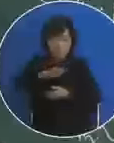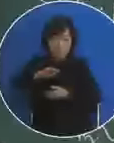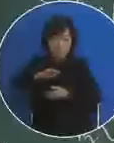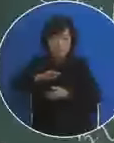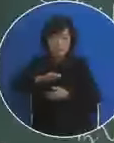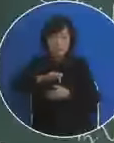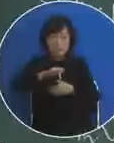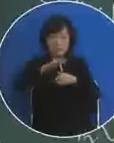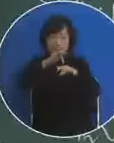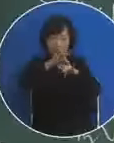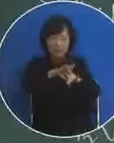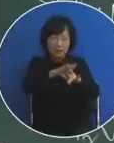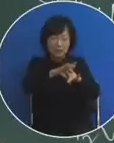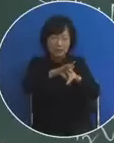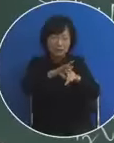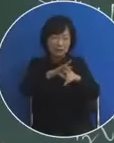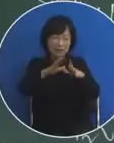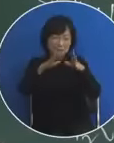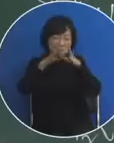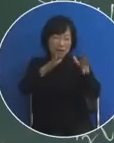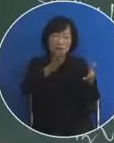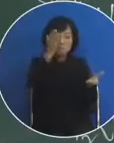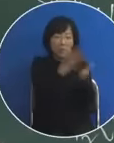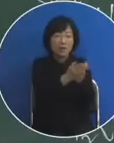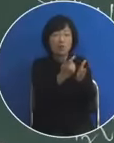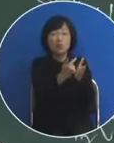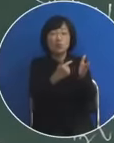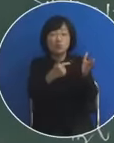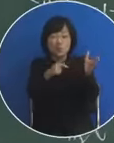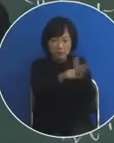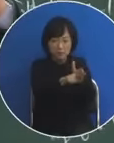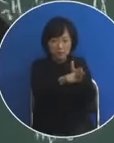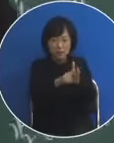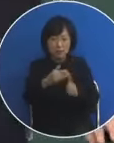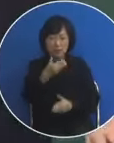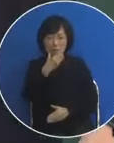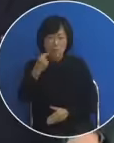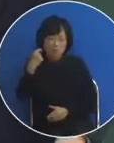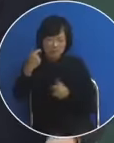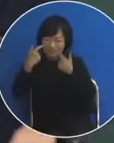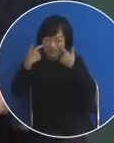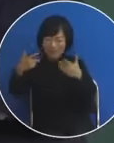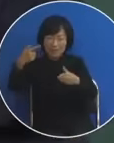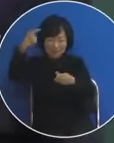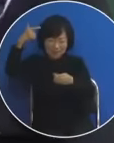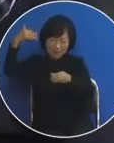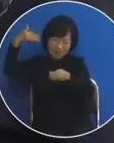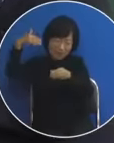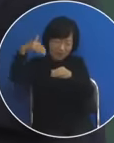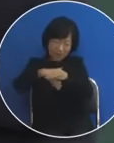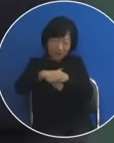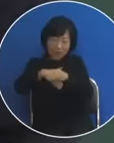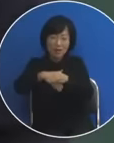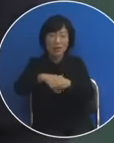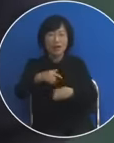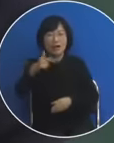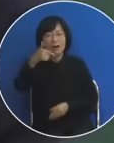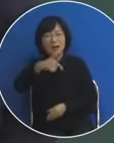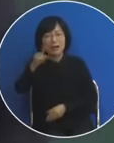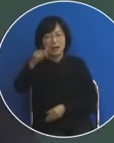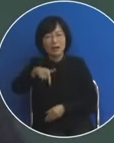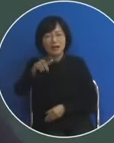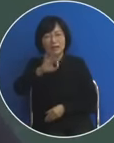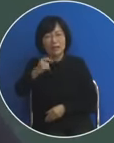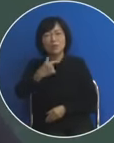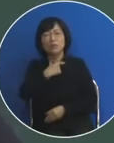하나님이. God's most important and number one plan for you is that He wants to imprint the gospel so that you'll never be fail and you'll never fail and be